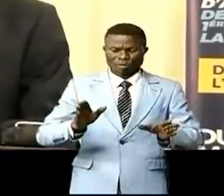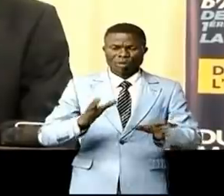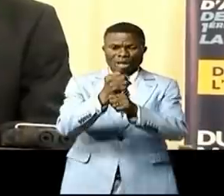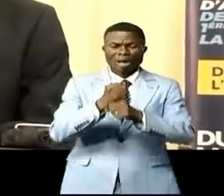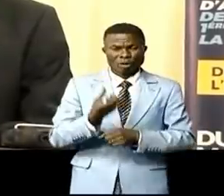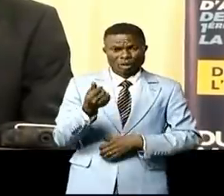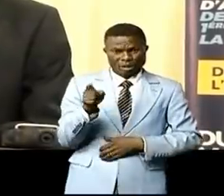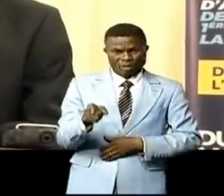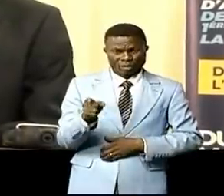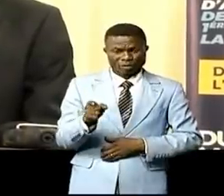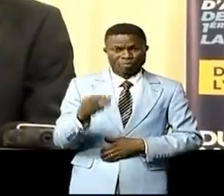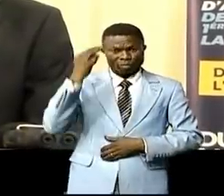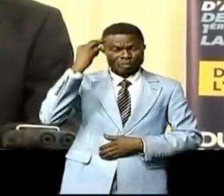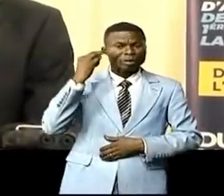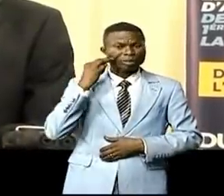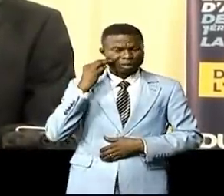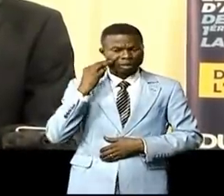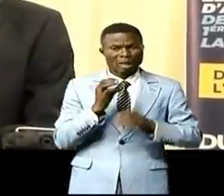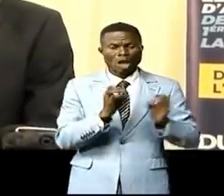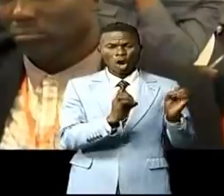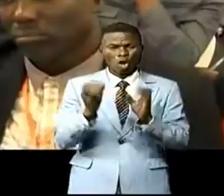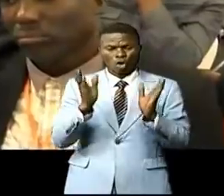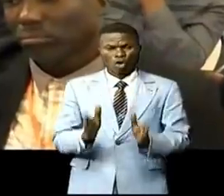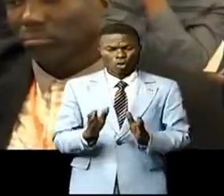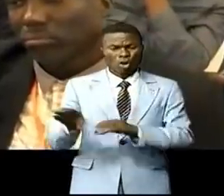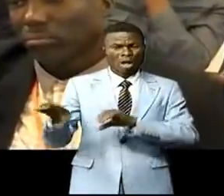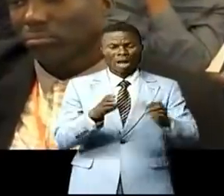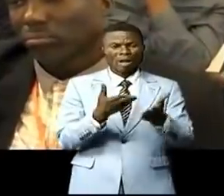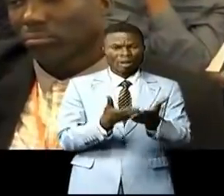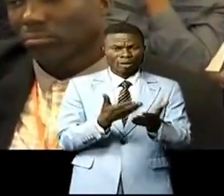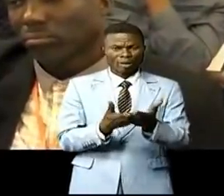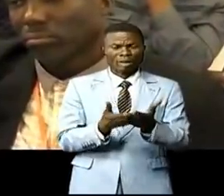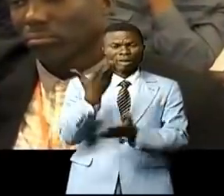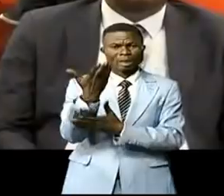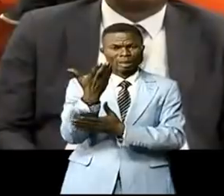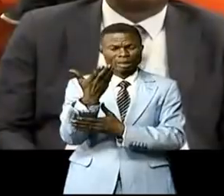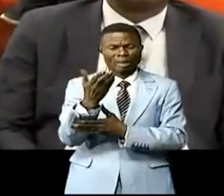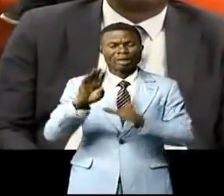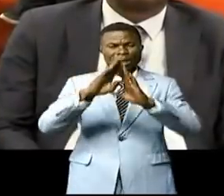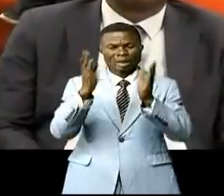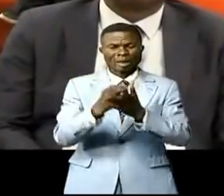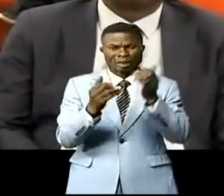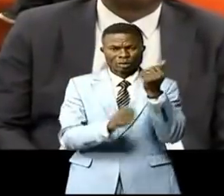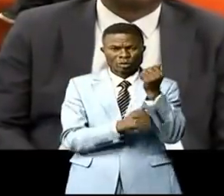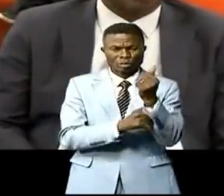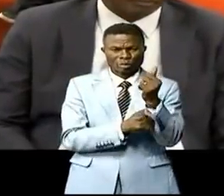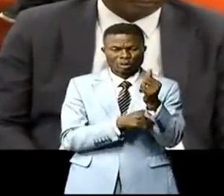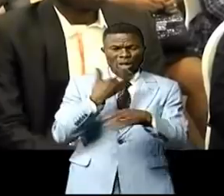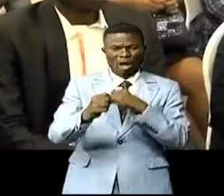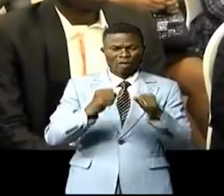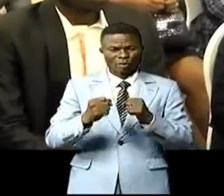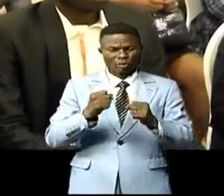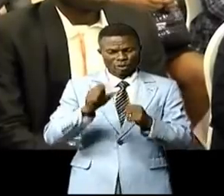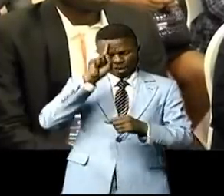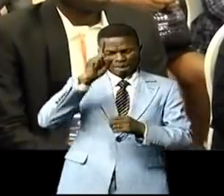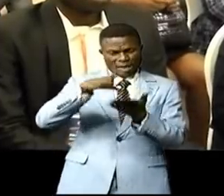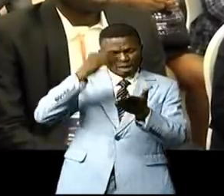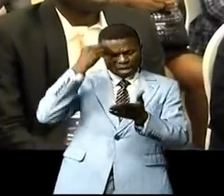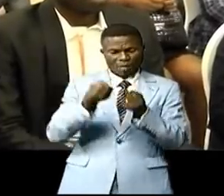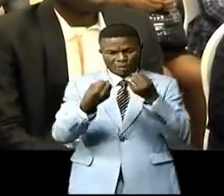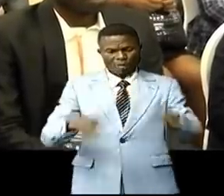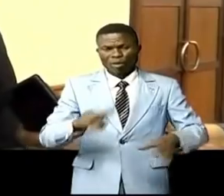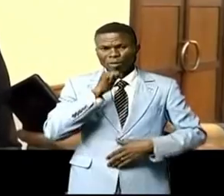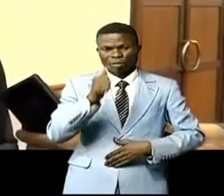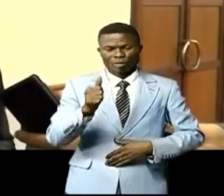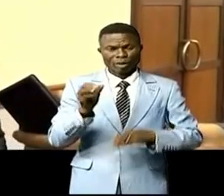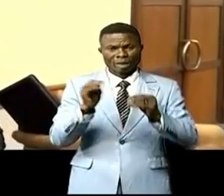financements. Julien Paloukou, organisateur de cette cérémonie, a appelé les apprenants à capitaliser le matière apprise. Et cet atelier